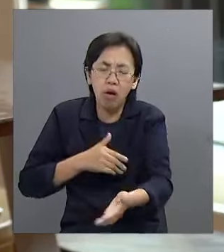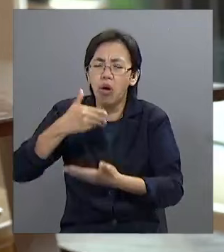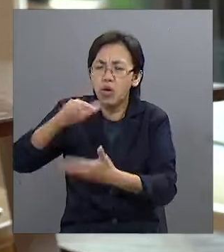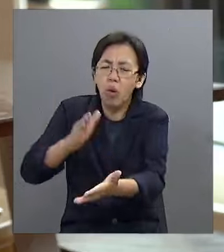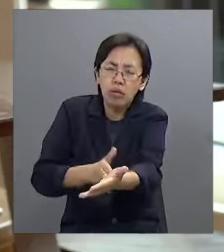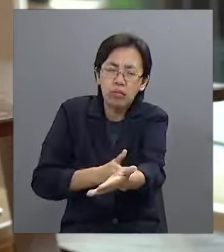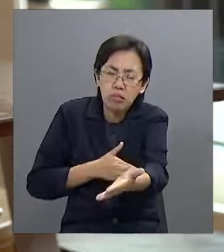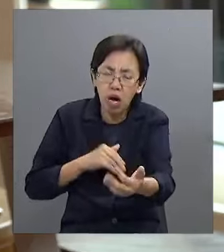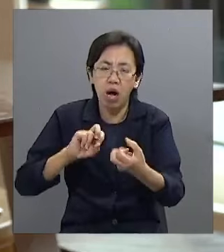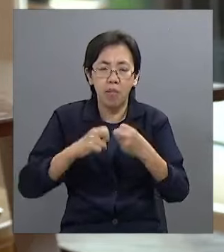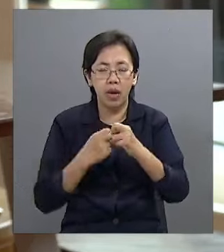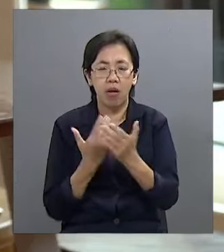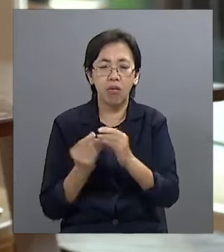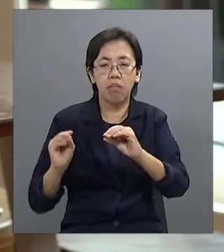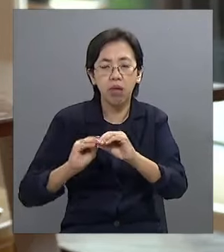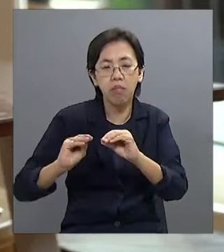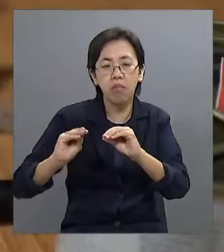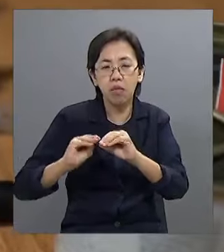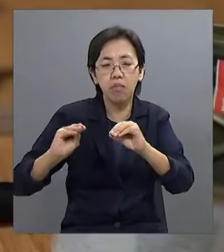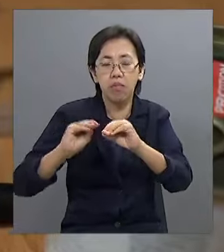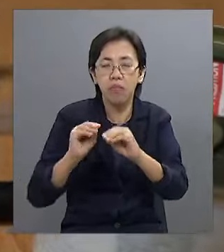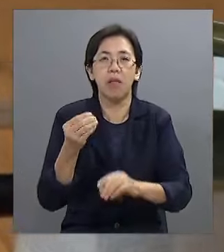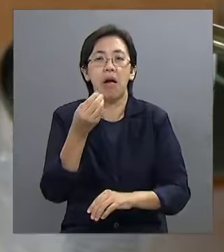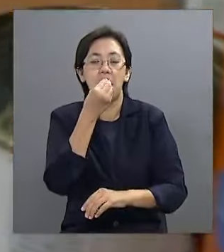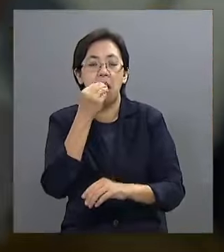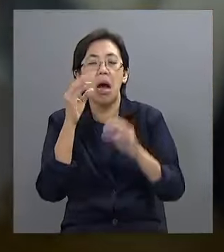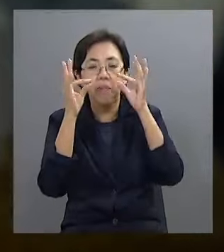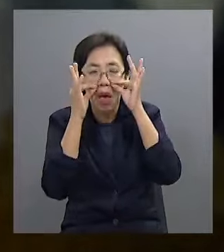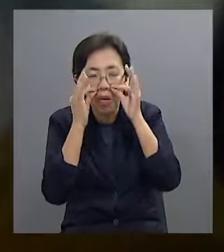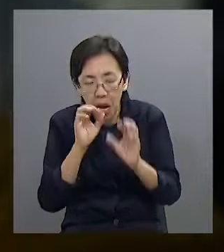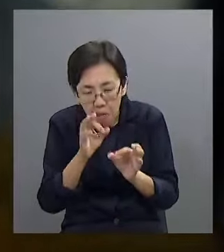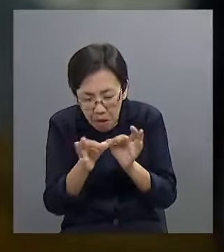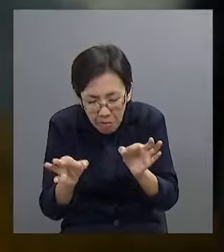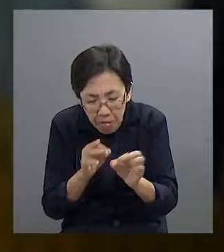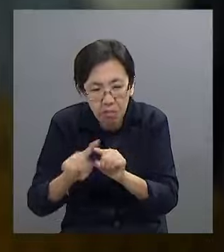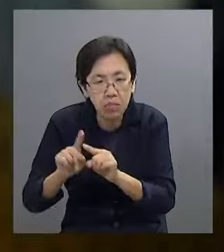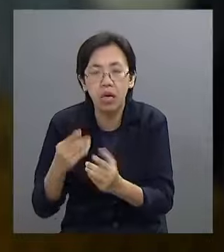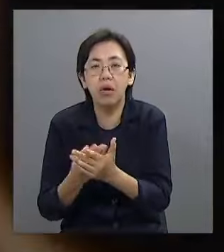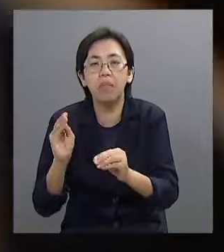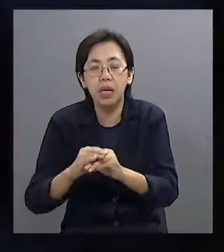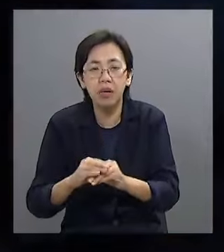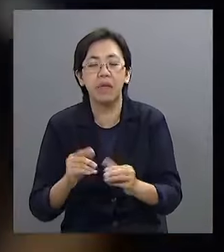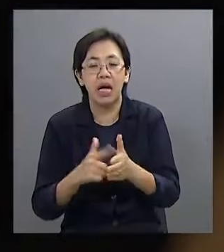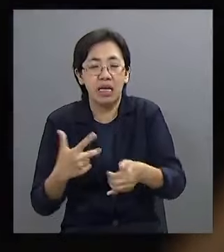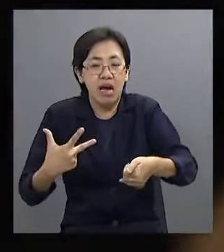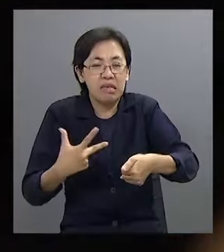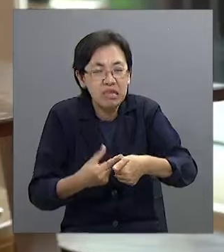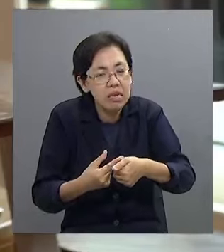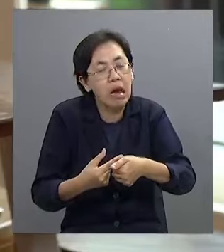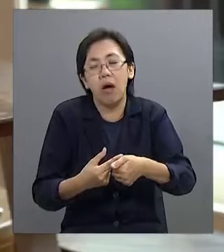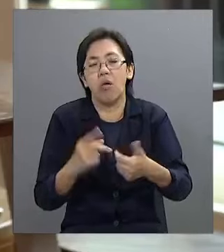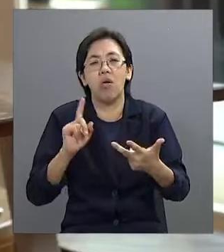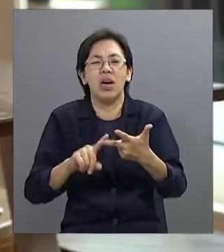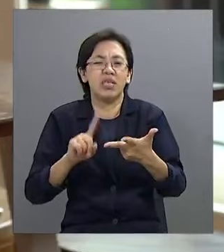ทุกอย่างอาหารเนี่ยขึ้นอย่างชัดเจนวัคซีนรักษาสัตว์ยาต่างๆก็ขาดตลาดทั่วโลกอะไรอย่างเงี้ยค่ะแล้ว